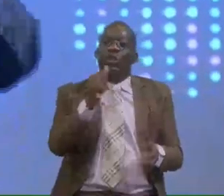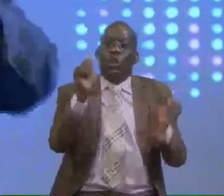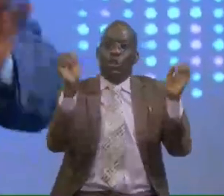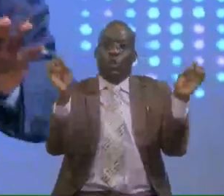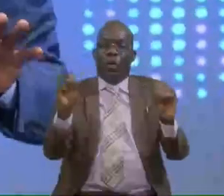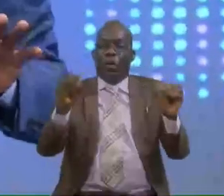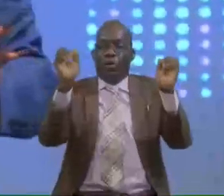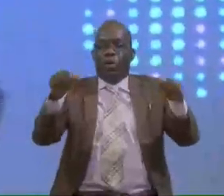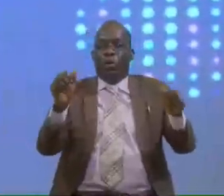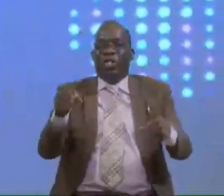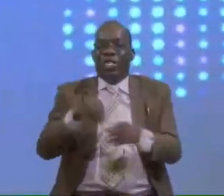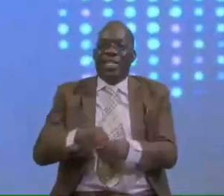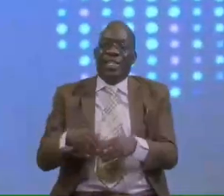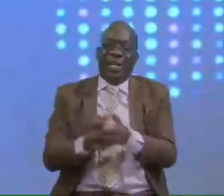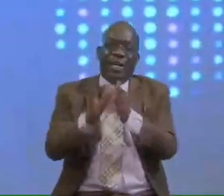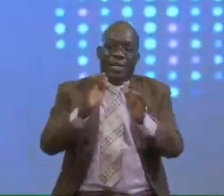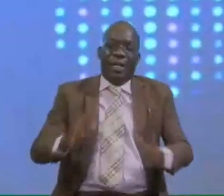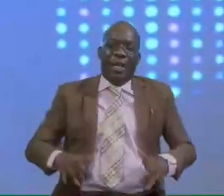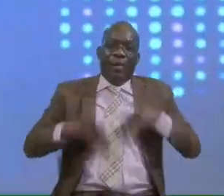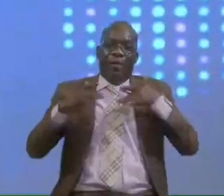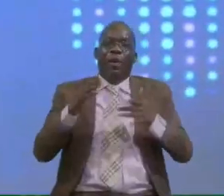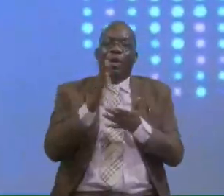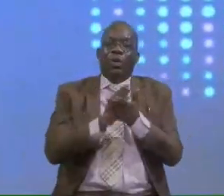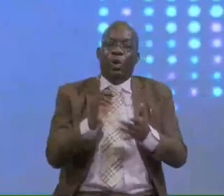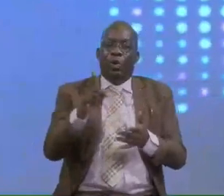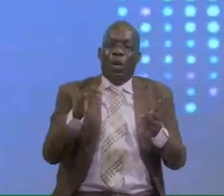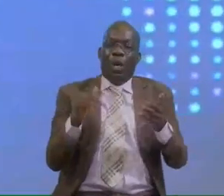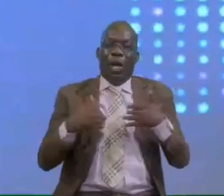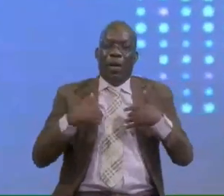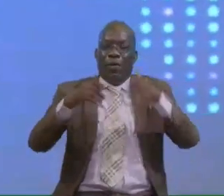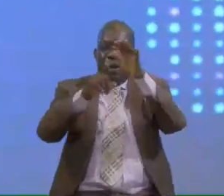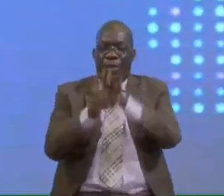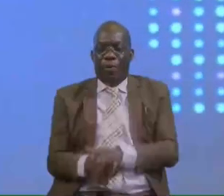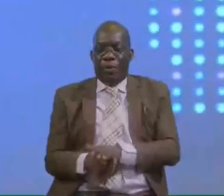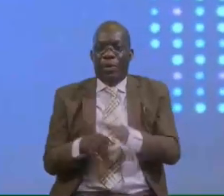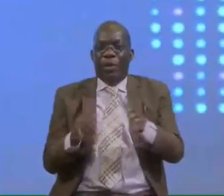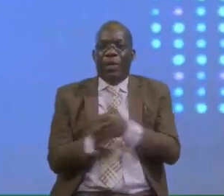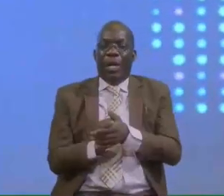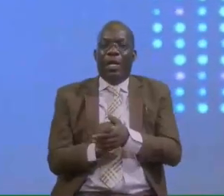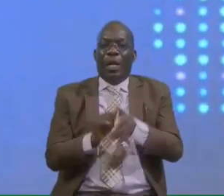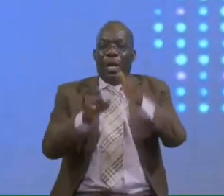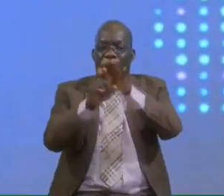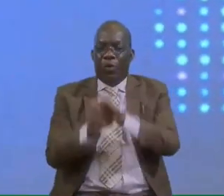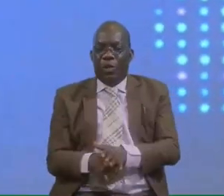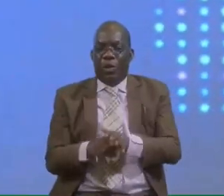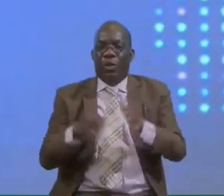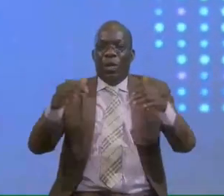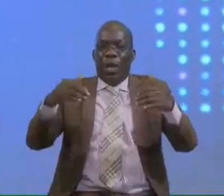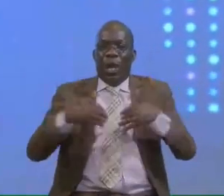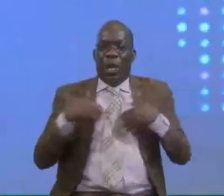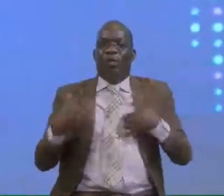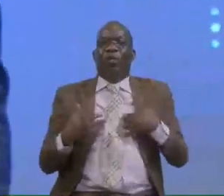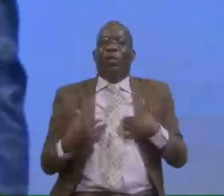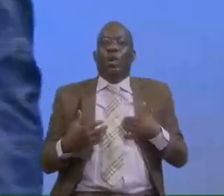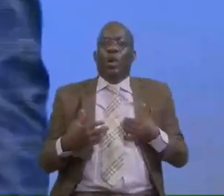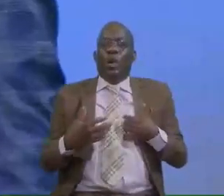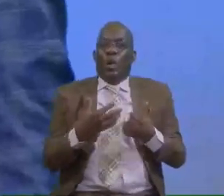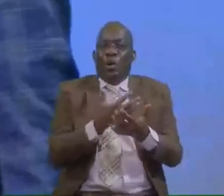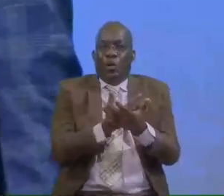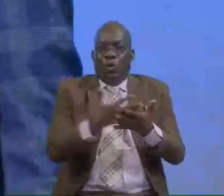dans sa vie. Quelqu'un a une affliction, et cette affliction a rongé